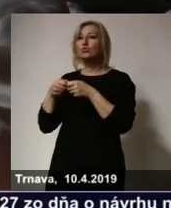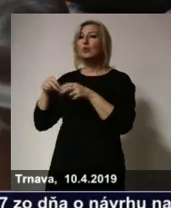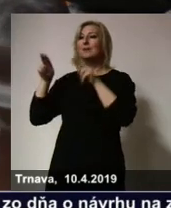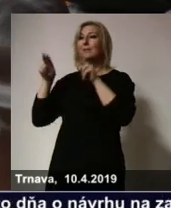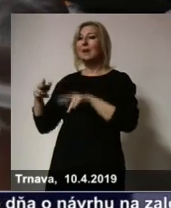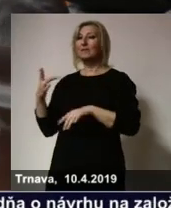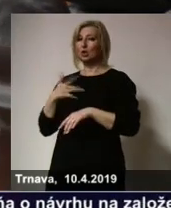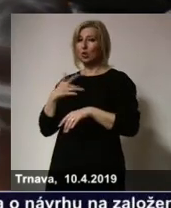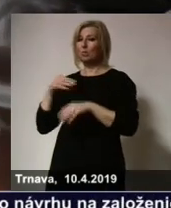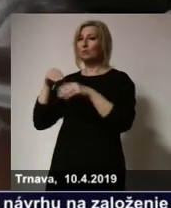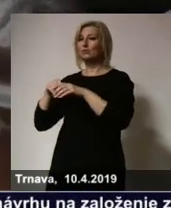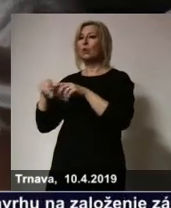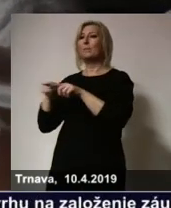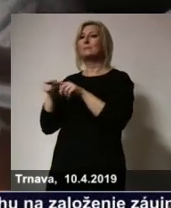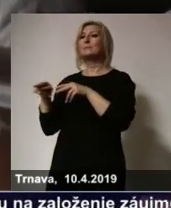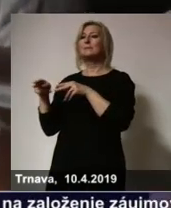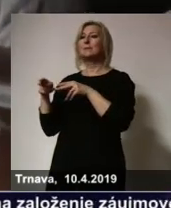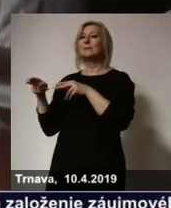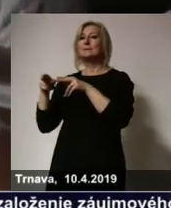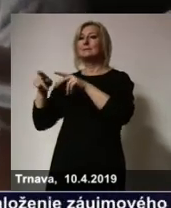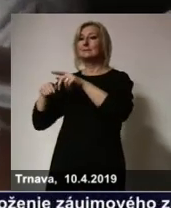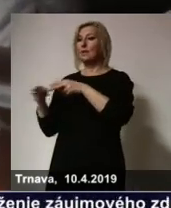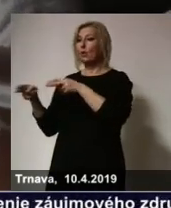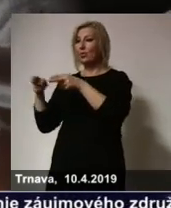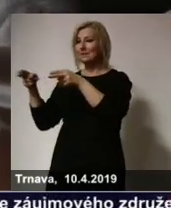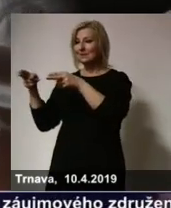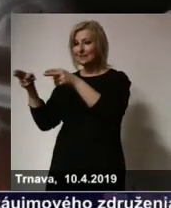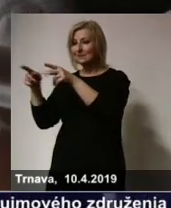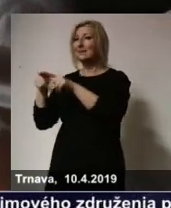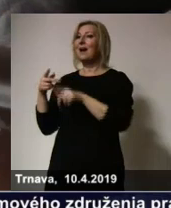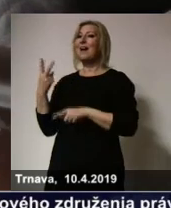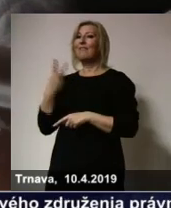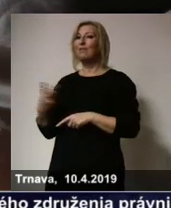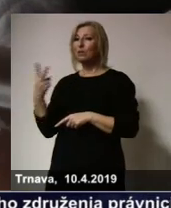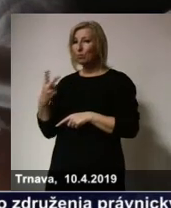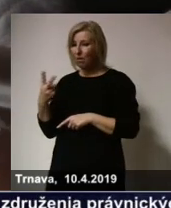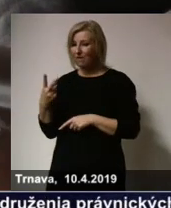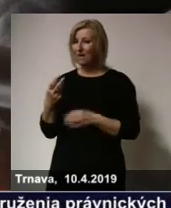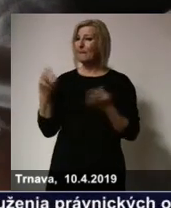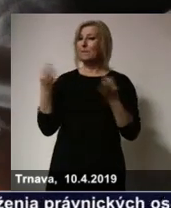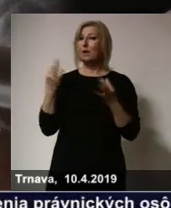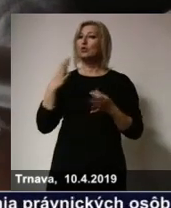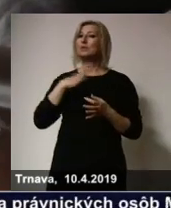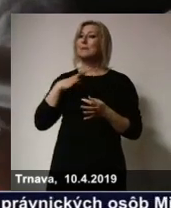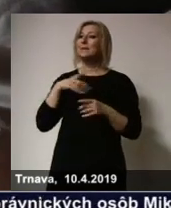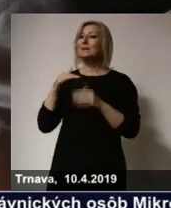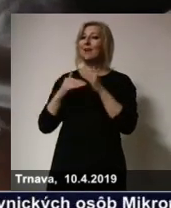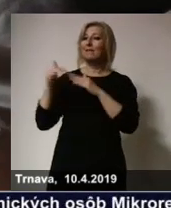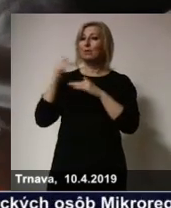Vrbové. Základnou myšlienkou pre vznik tohoto združenia bolo zabezpečenie spolupráce pri realizácii vybudovania